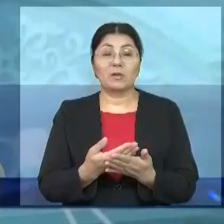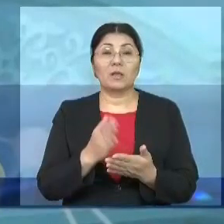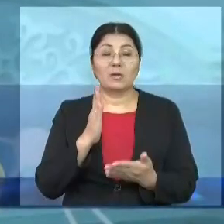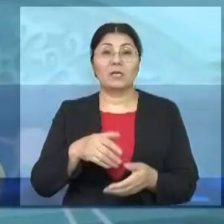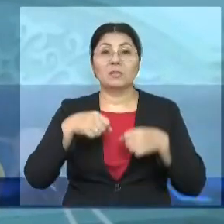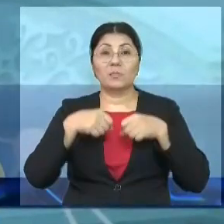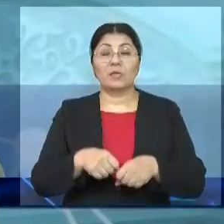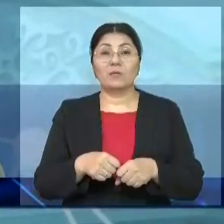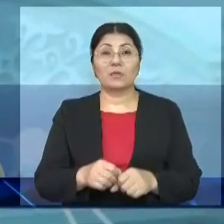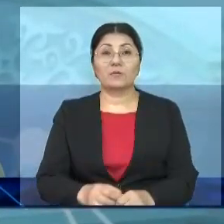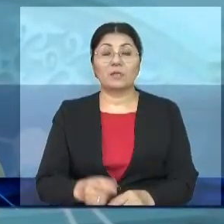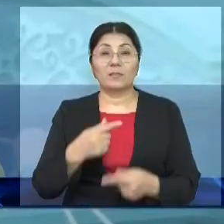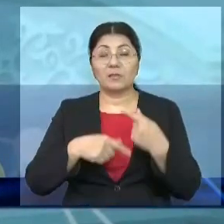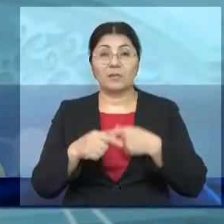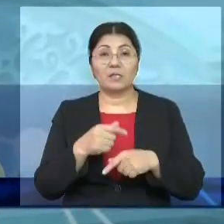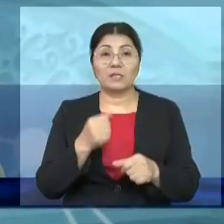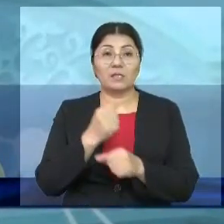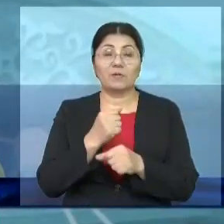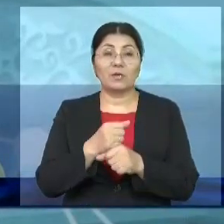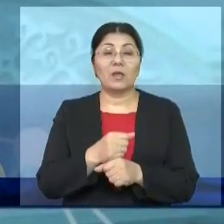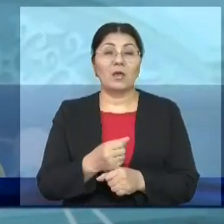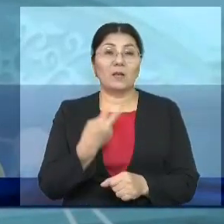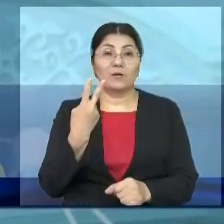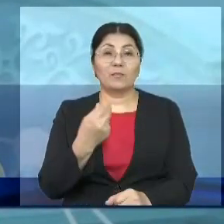соответствовать законодательно на обмен и возврат товара. В течение